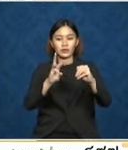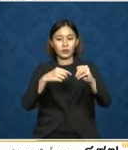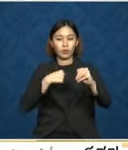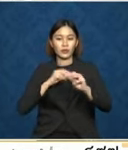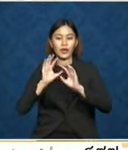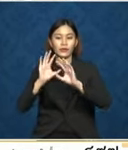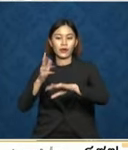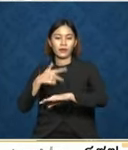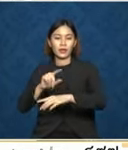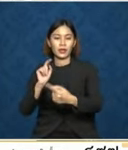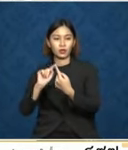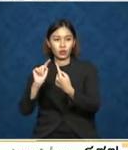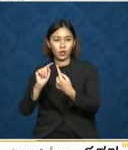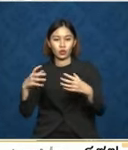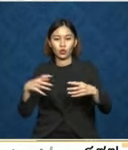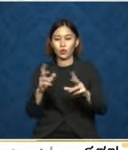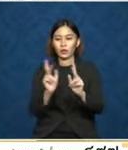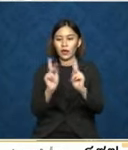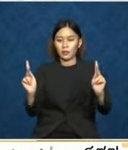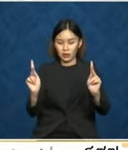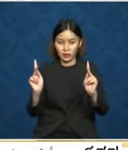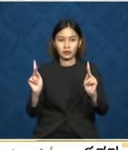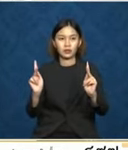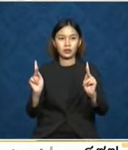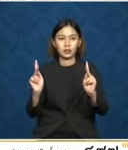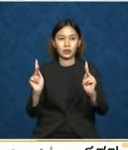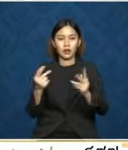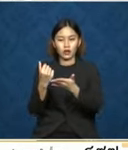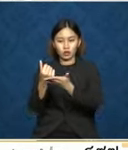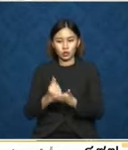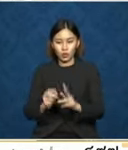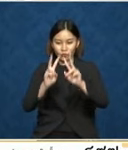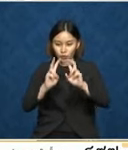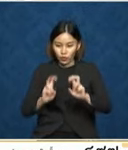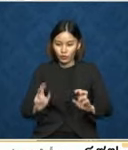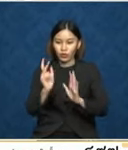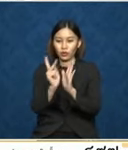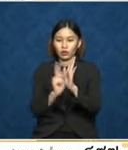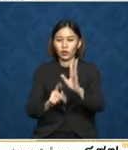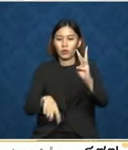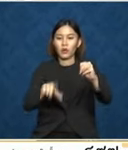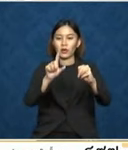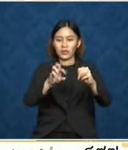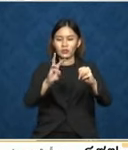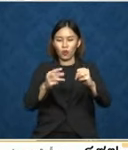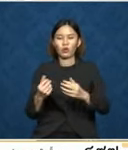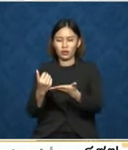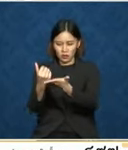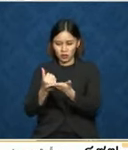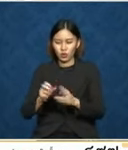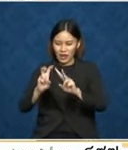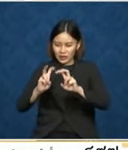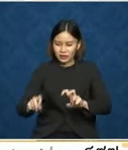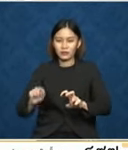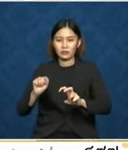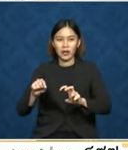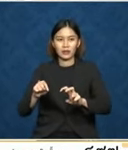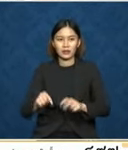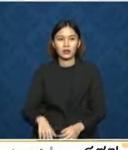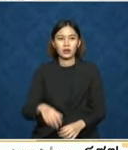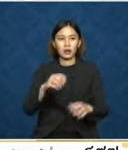กฤษฎีกาให้ช่วยตีความกฎหมายมาตรานี้ให้ผมหน่อยครับว่าการย้ายโรงงานจากจังหวัดนึงไปอีก